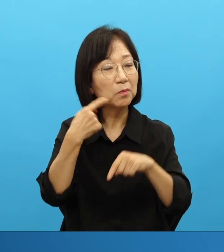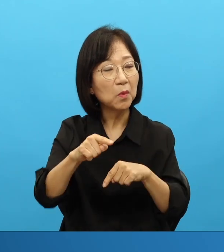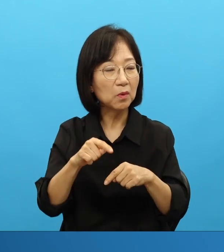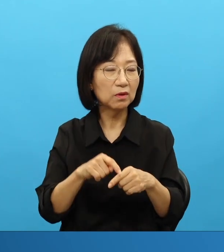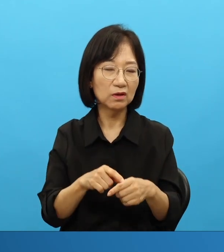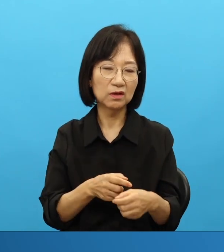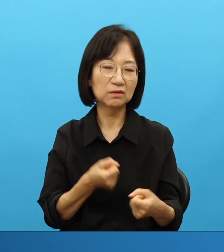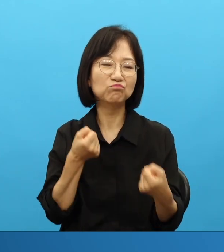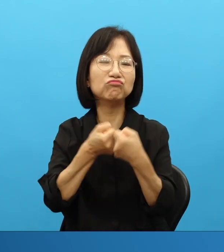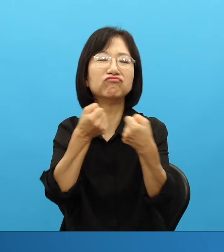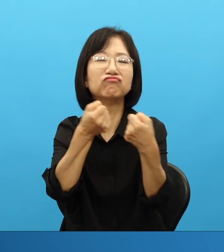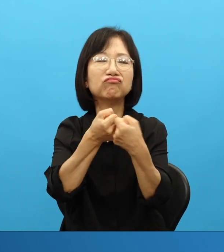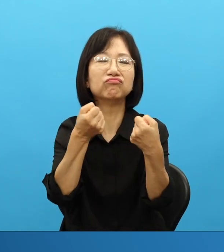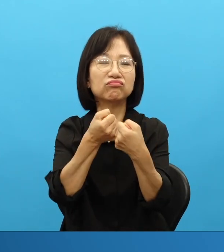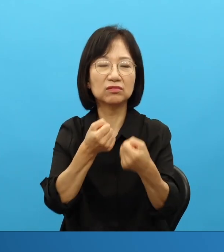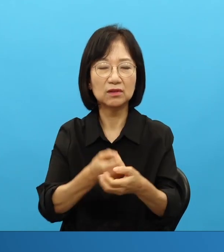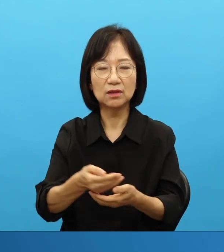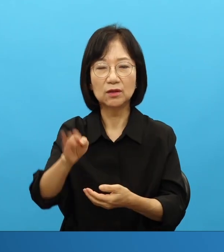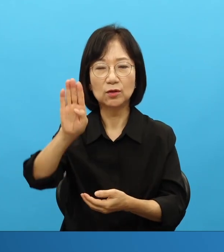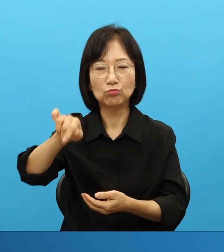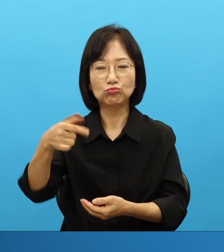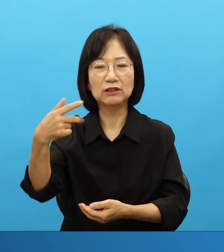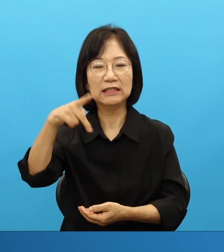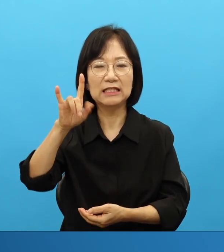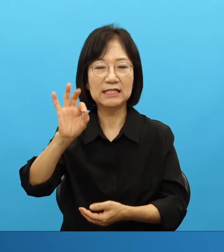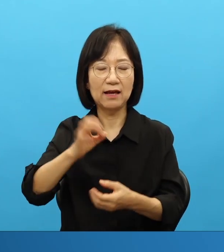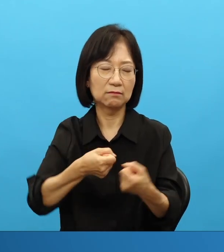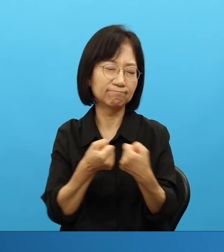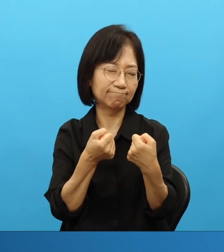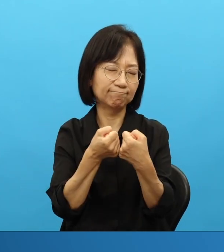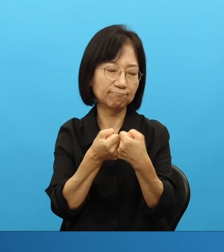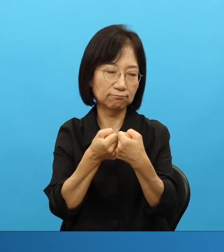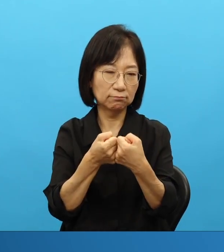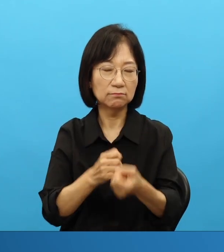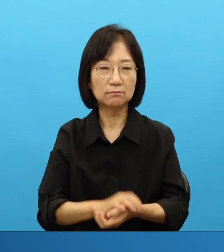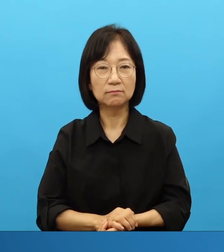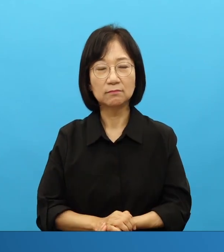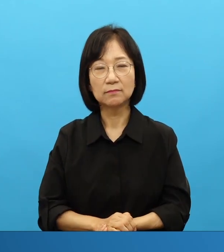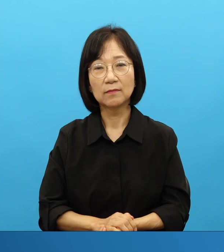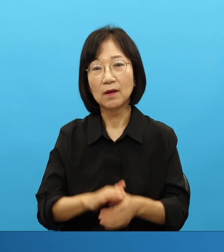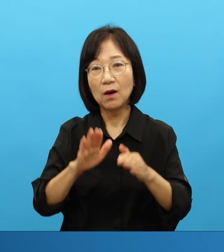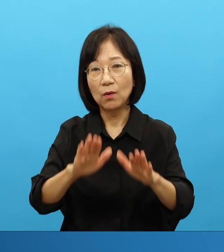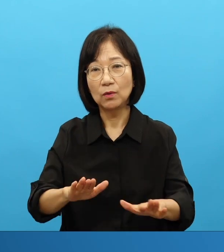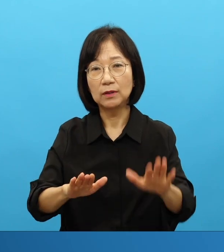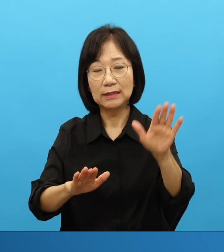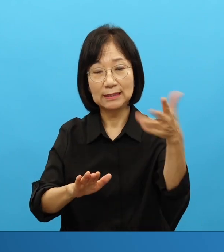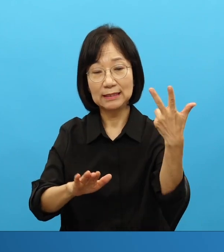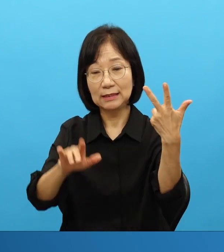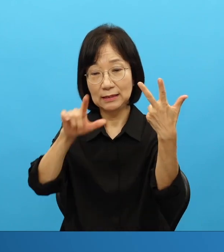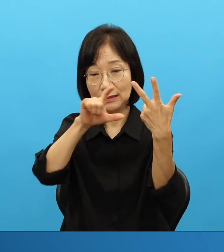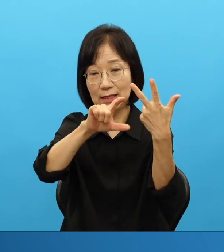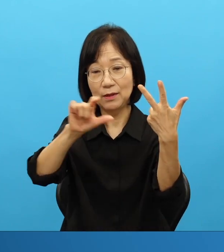오늘 본문은 간단한 얘기입니다. And today's passage is a very simple explanation. 5절에요.